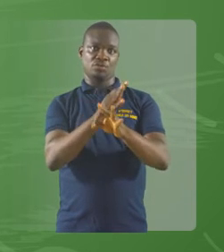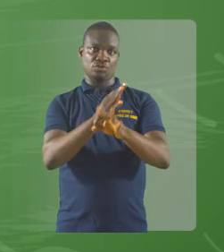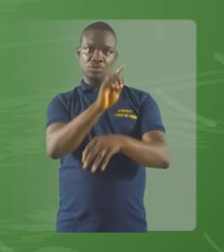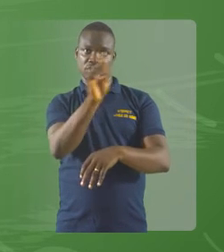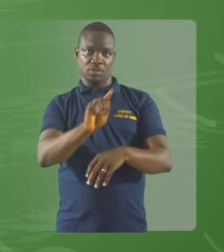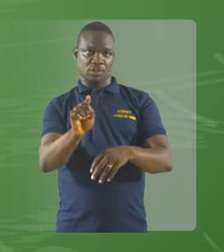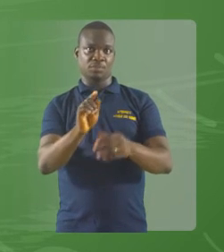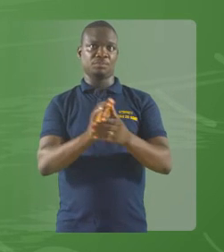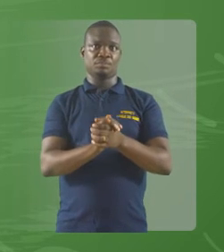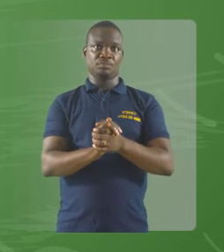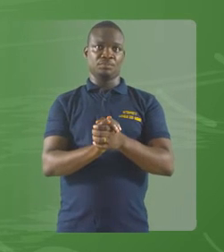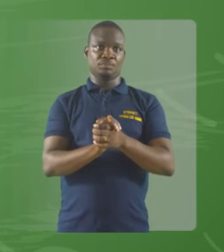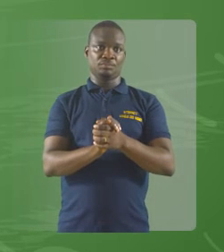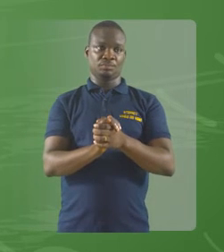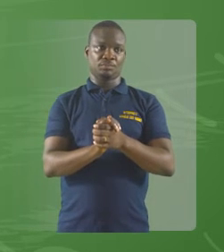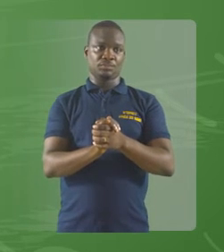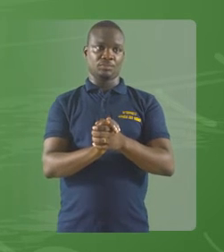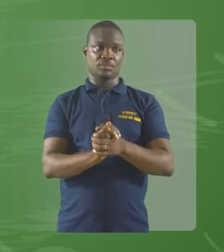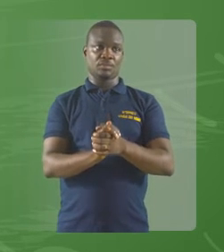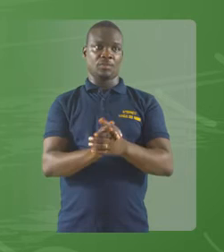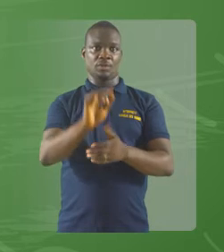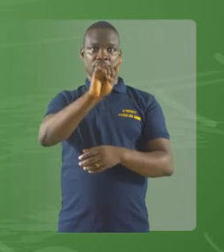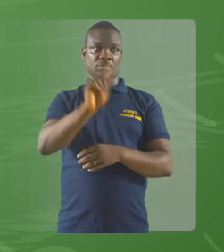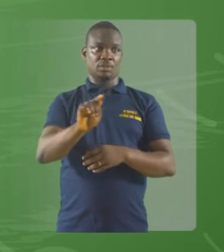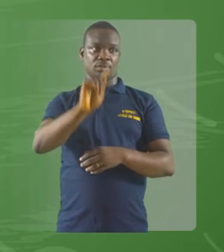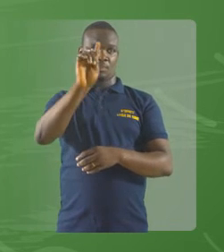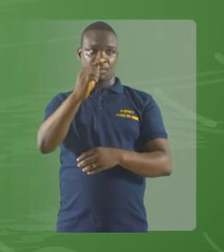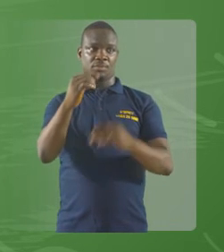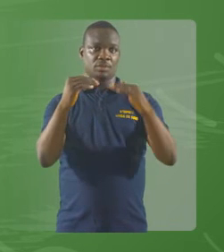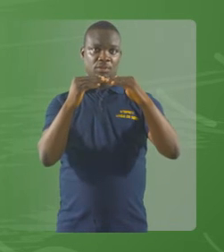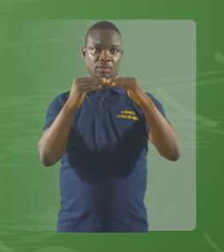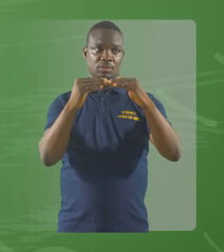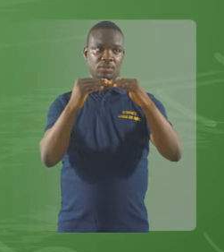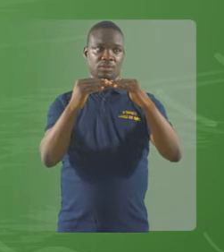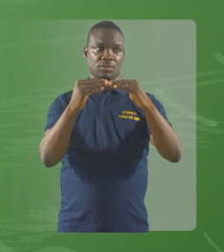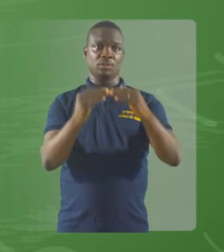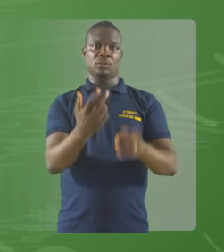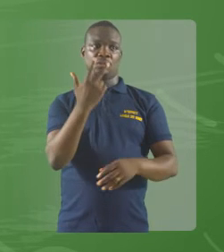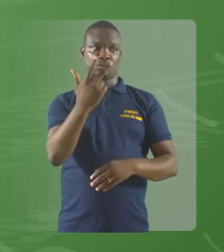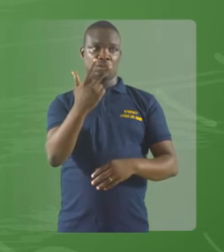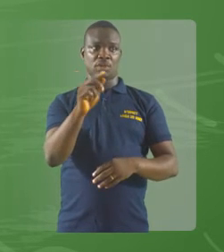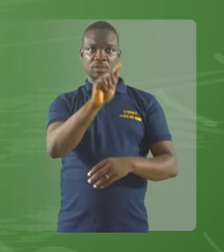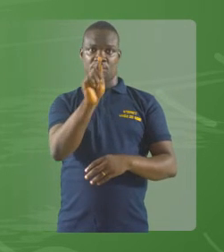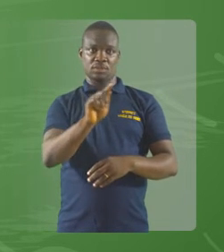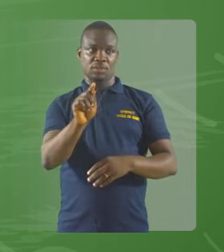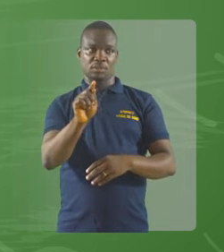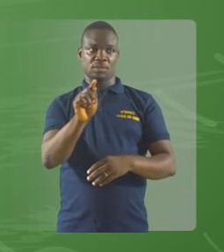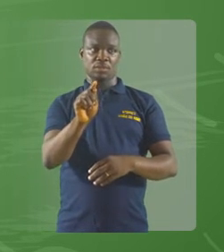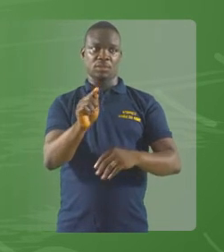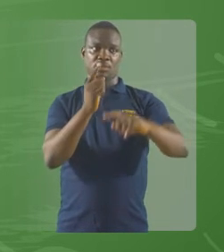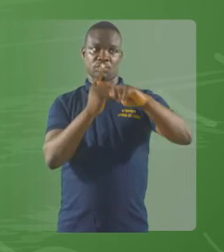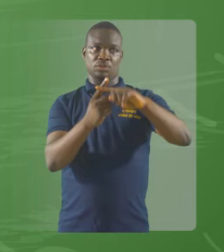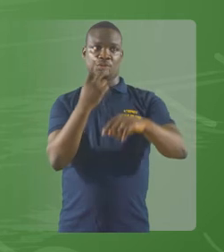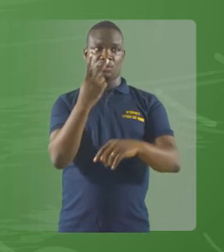donc, cela nous conduit à Z' égale à 3Z plus